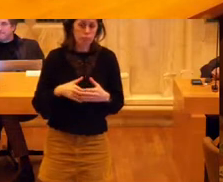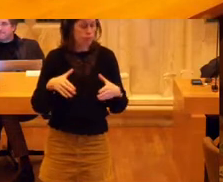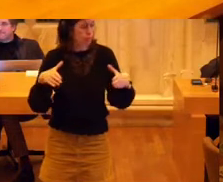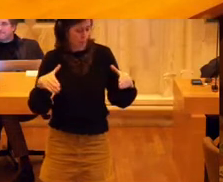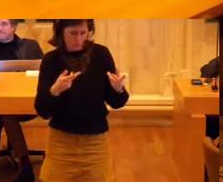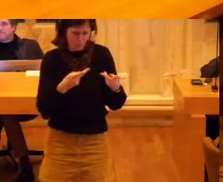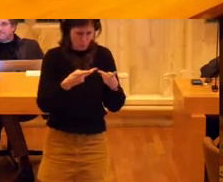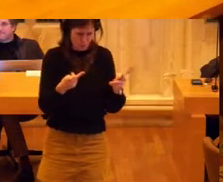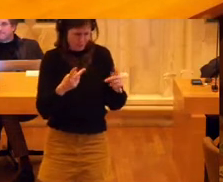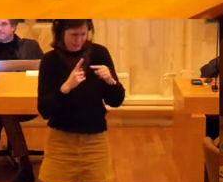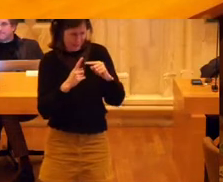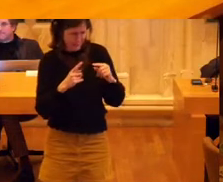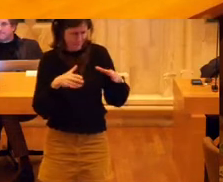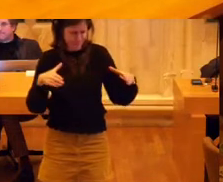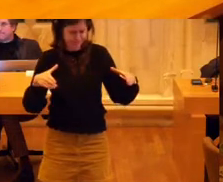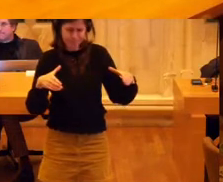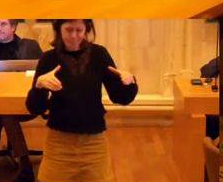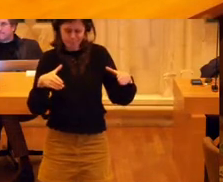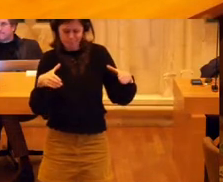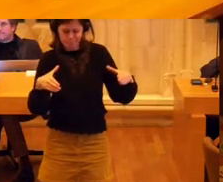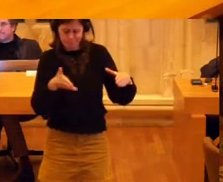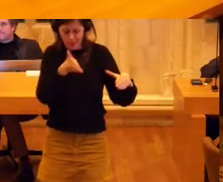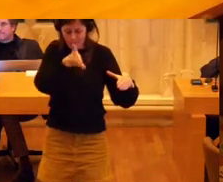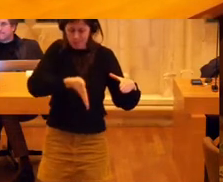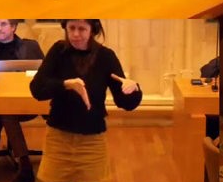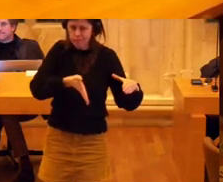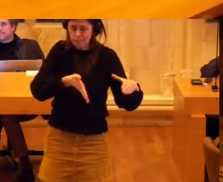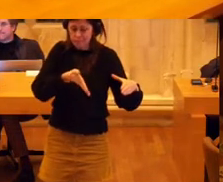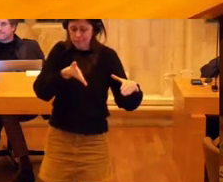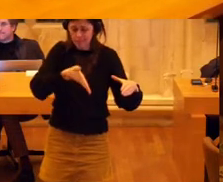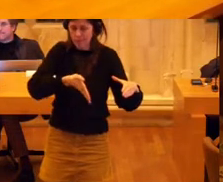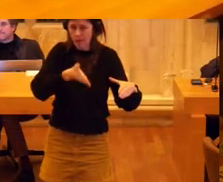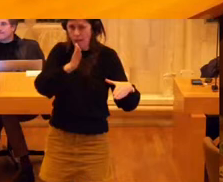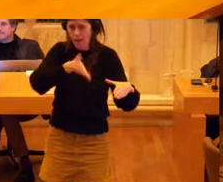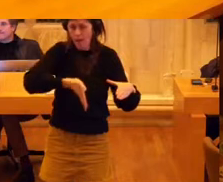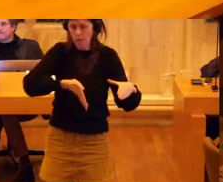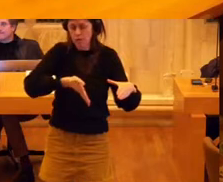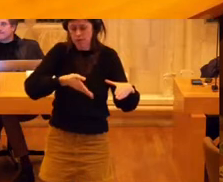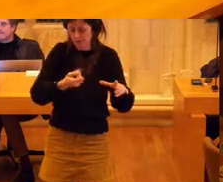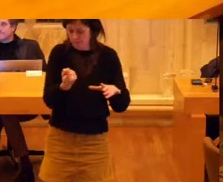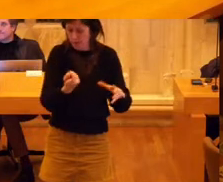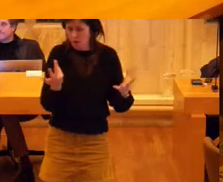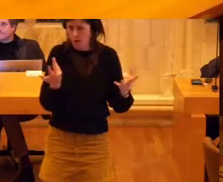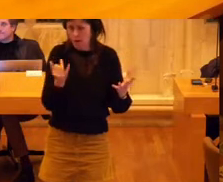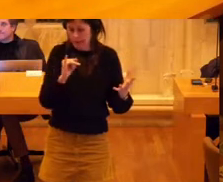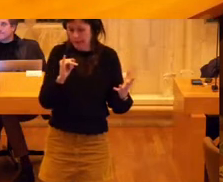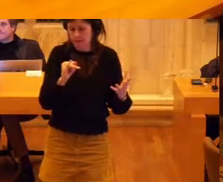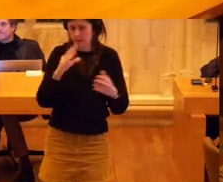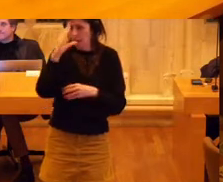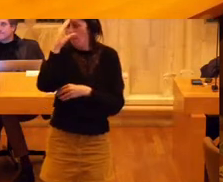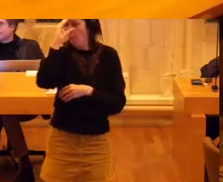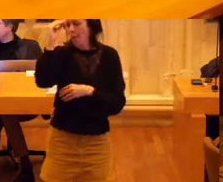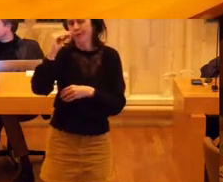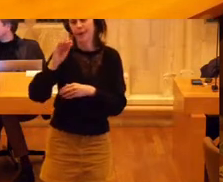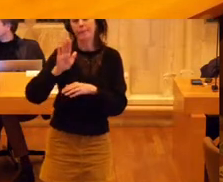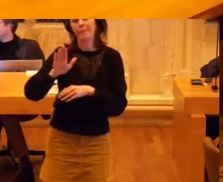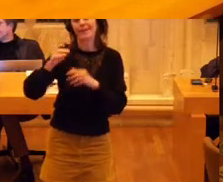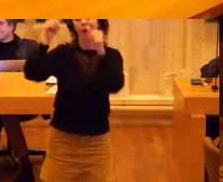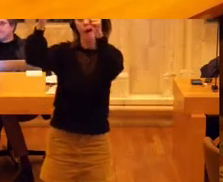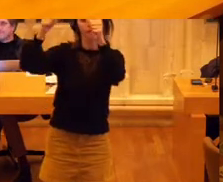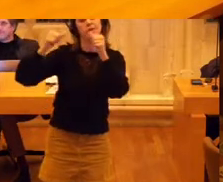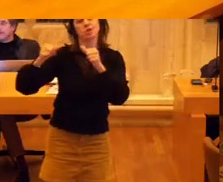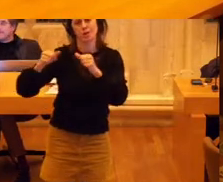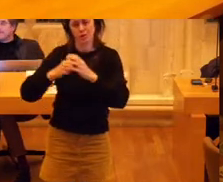types de public. Plus de la moitié des contributions proviennent des professionnels de l'affichage, un